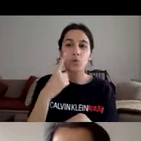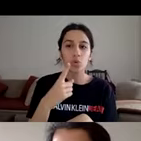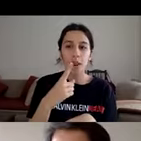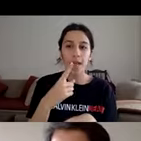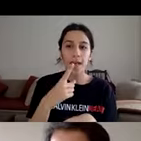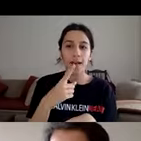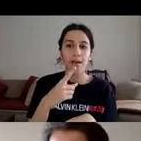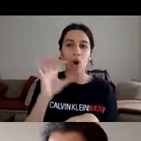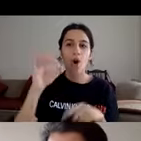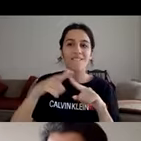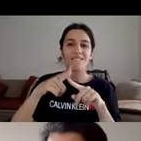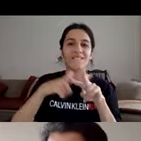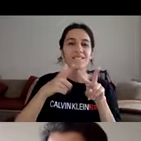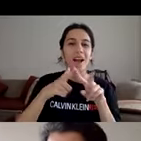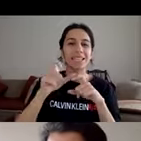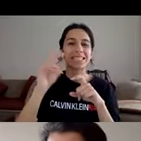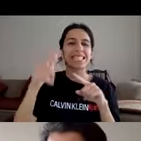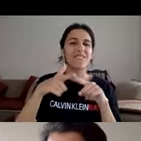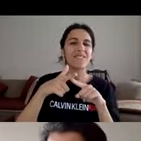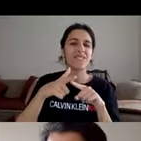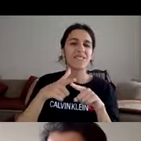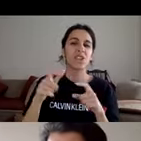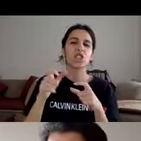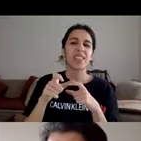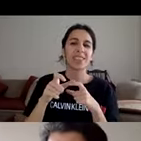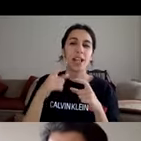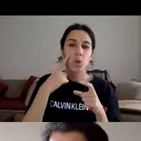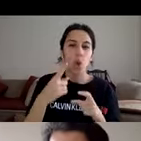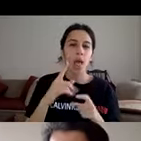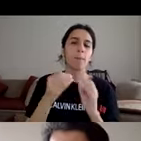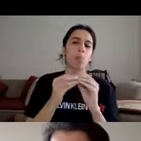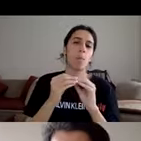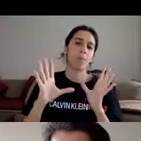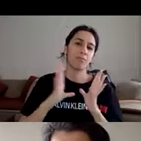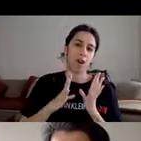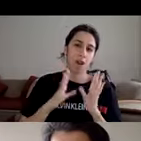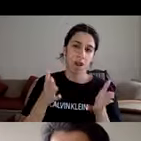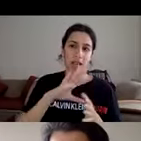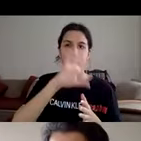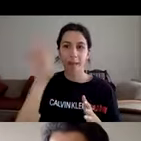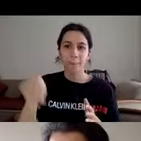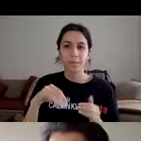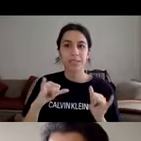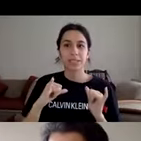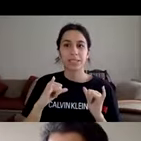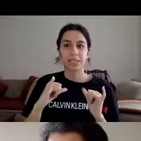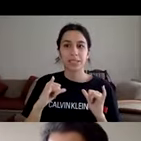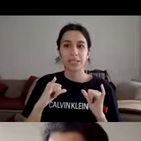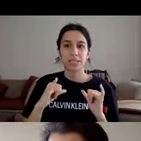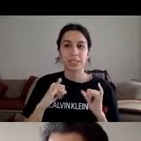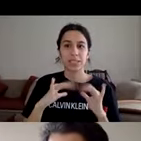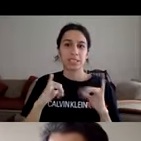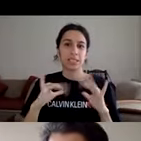o ofansif şiddet merkezli içerikten dolayı çok dertli. Çağımızın dertlerinden biri, rahatsızlıklarından